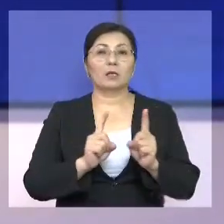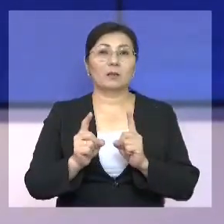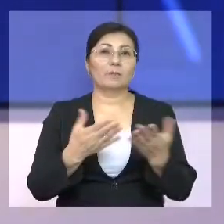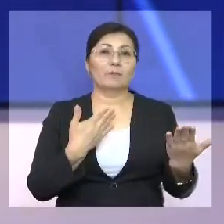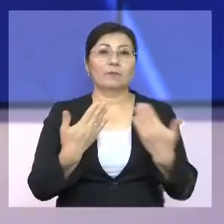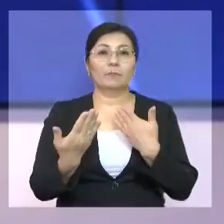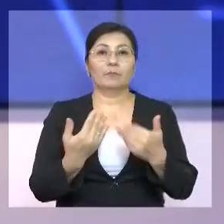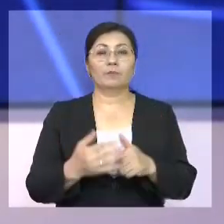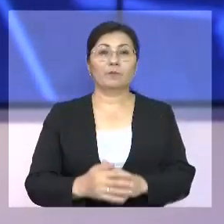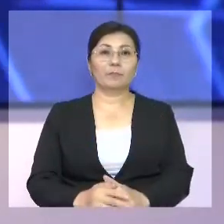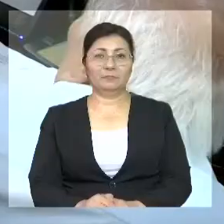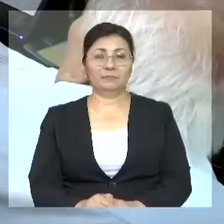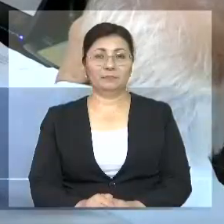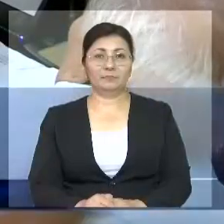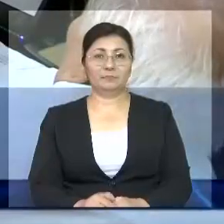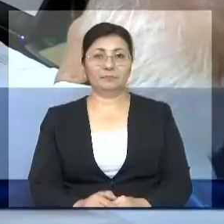түсті.